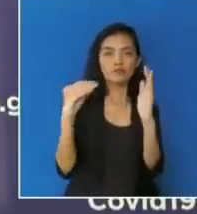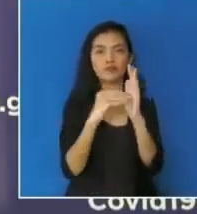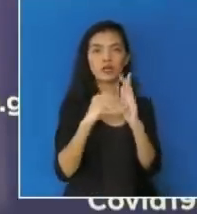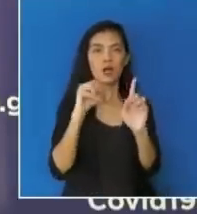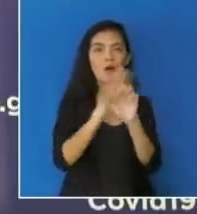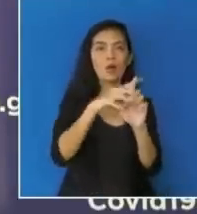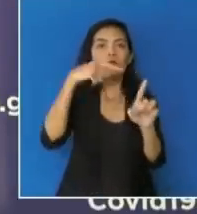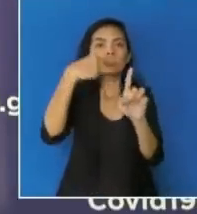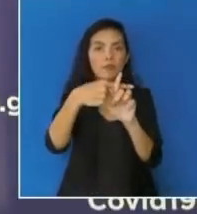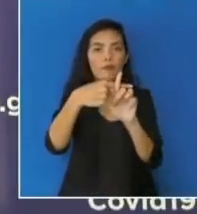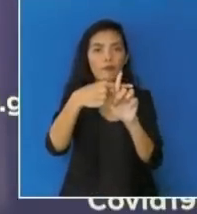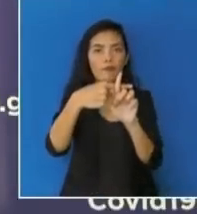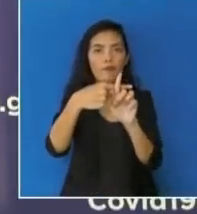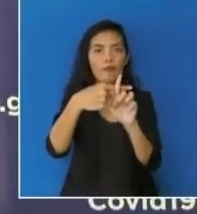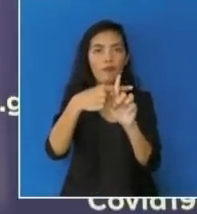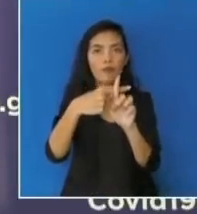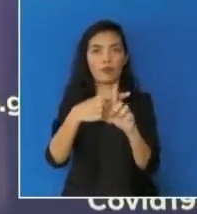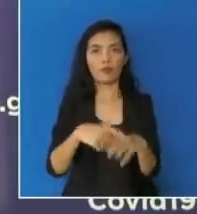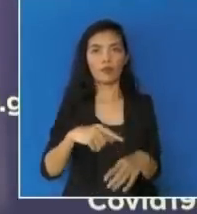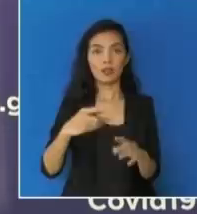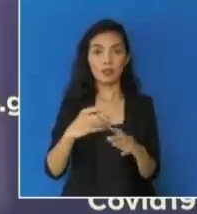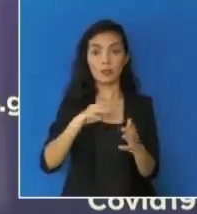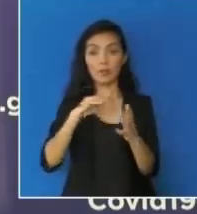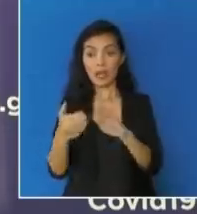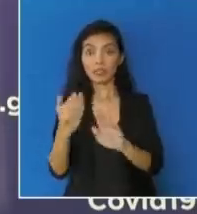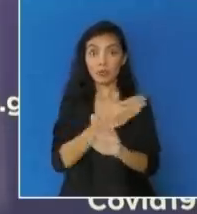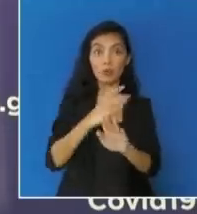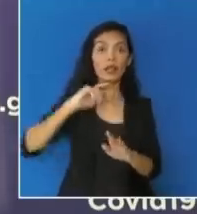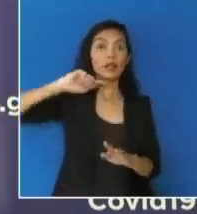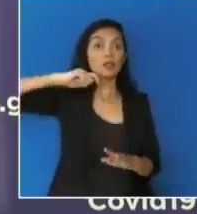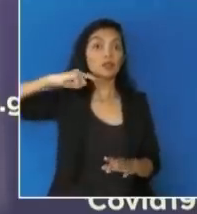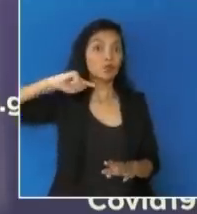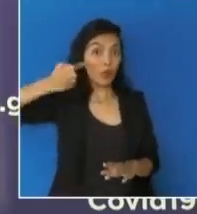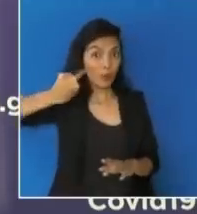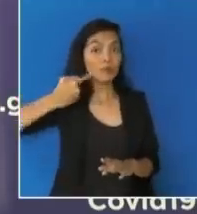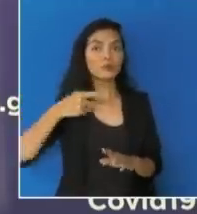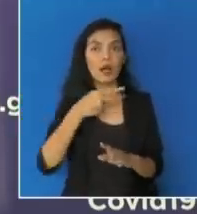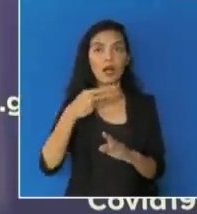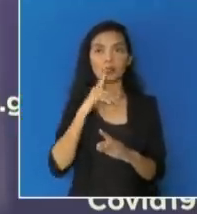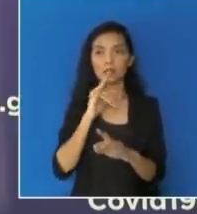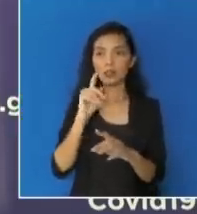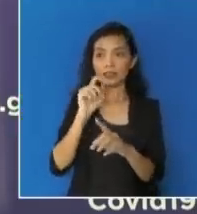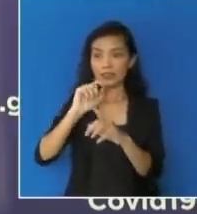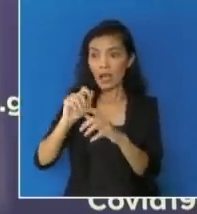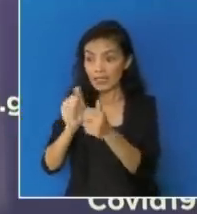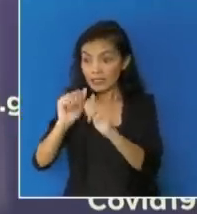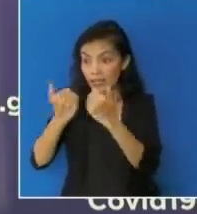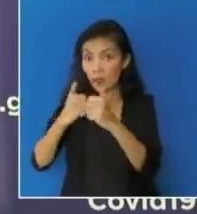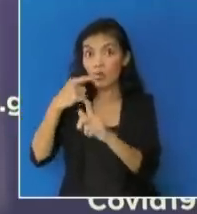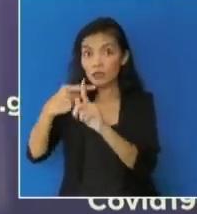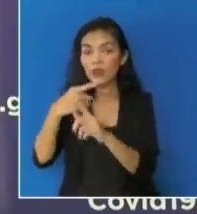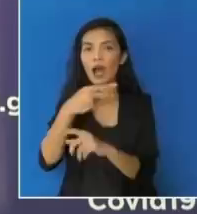konfirmasi COVID-19. Jadi tidak seluruh pasien yang meninggal selalu kita nyatakan sama